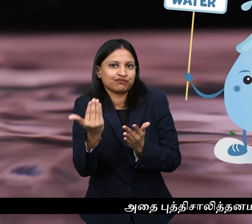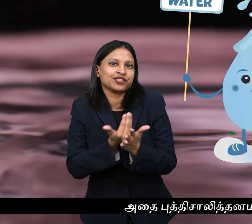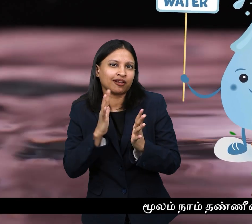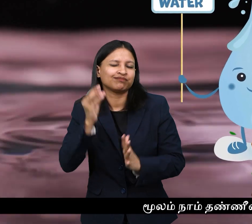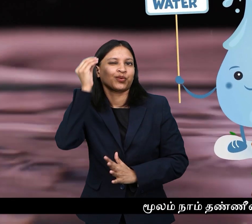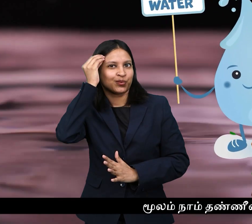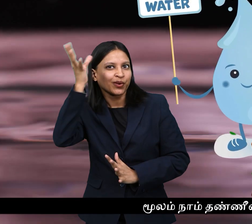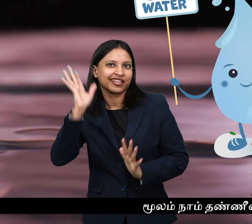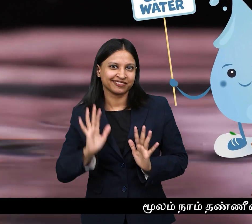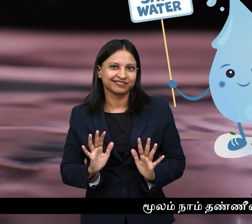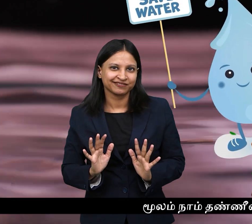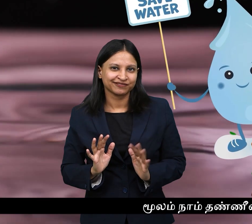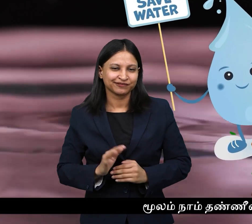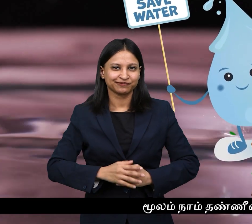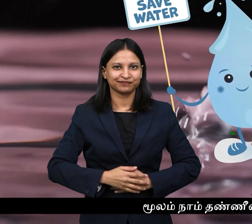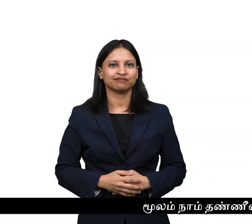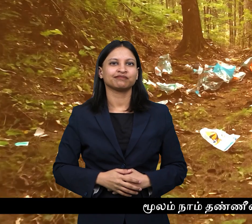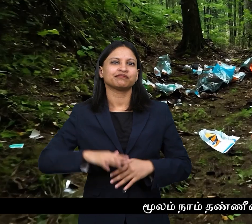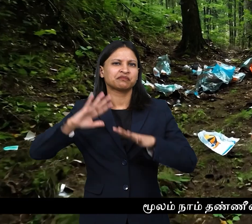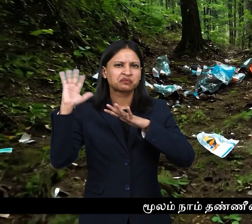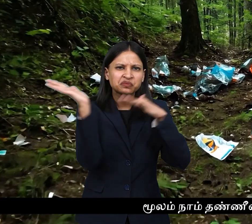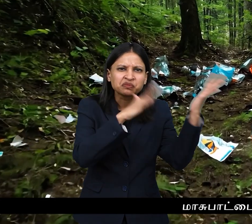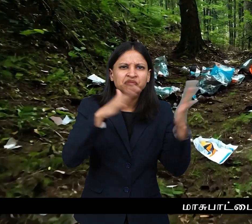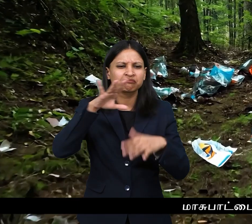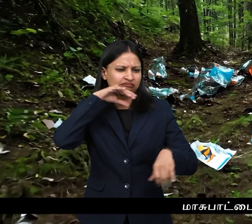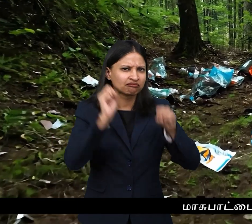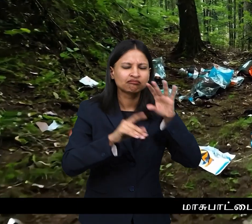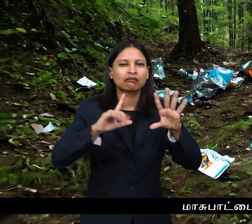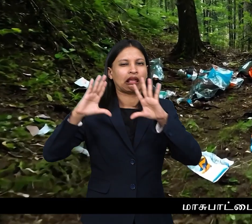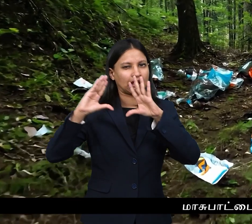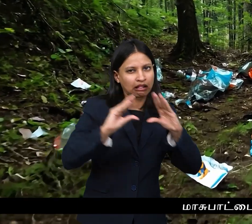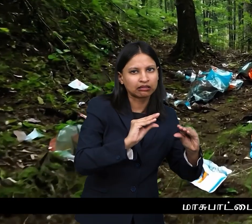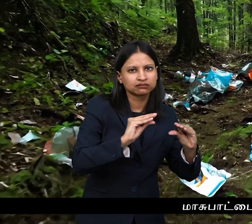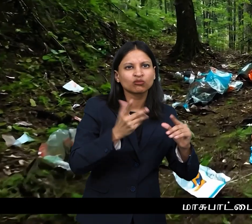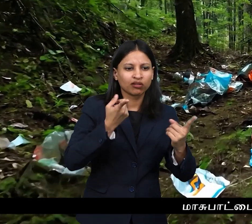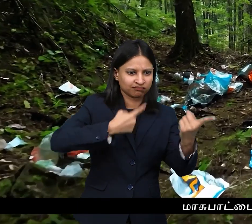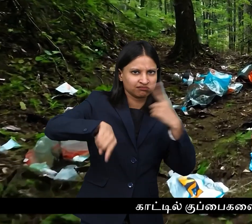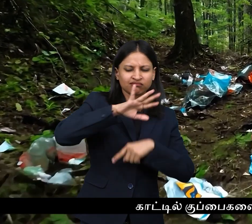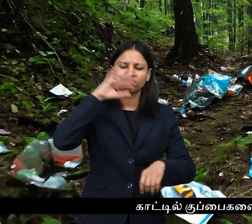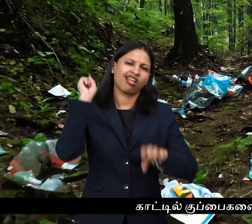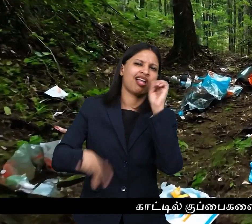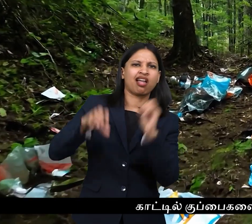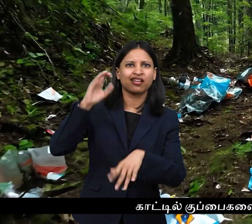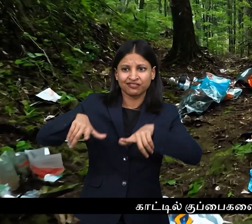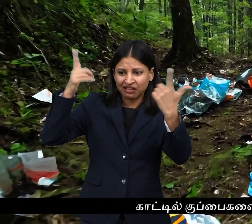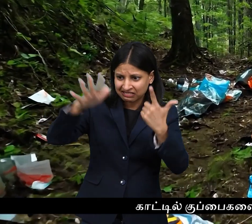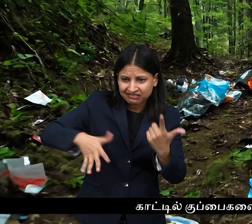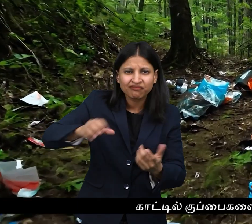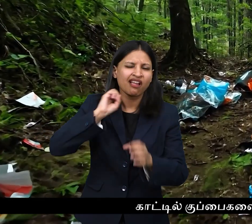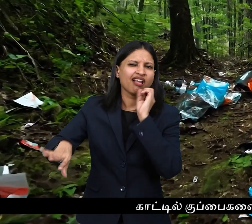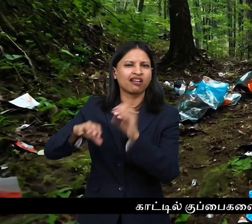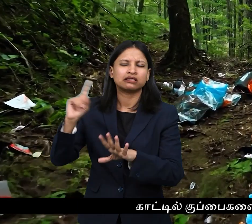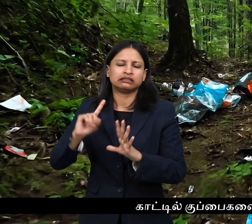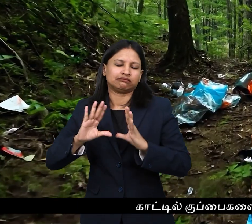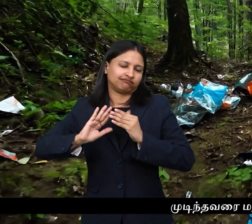புத்திசாலித்தனமாக பயன்படுத்துவதன் மூலம் நாம் தண்ணீரை சேமிக்க முடியும். மாசுபாட்டை குறைத்தல். காட்டில் குப்பைகளை